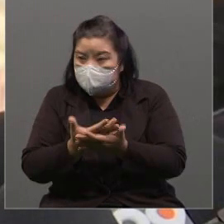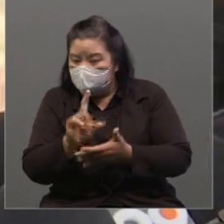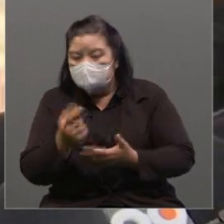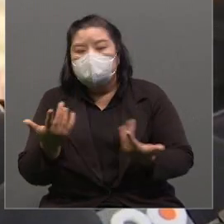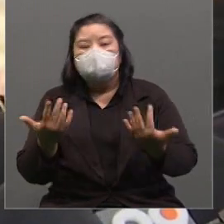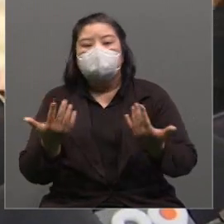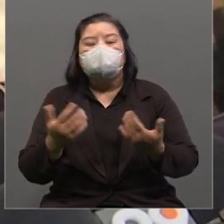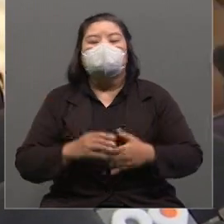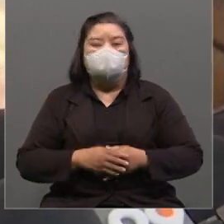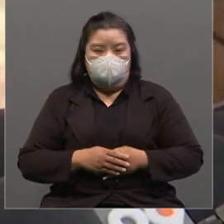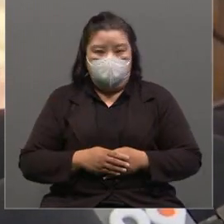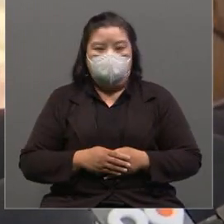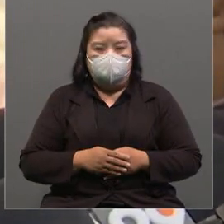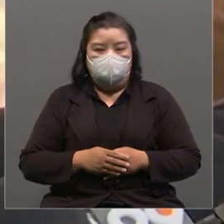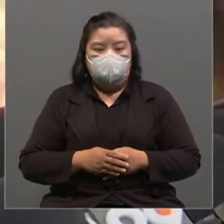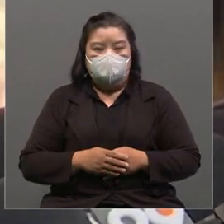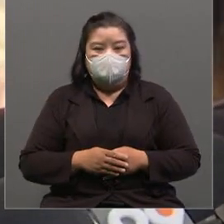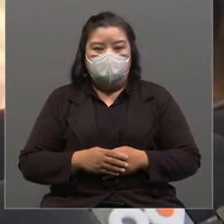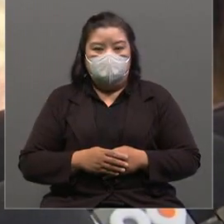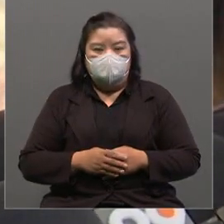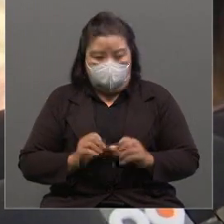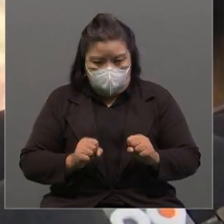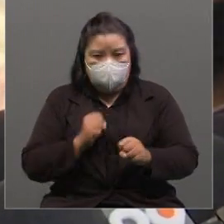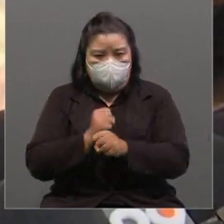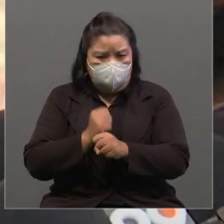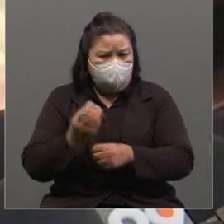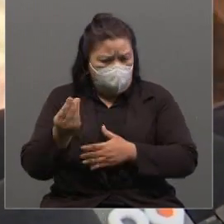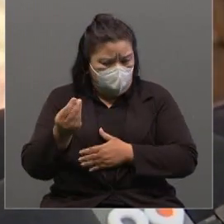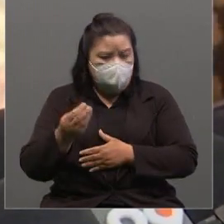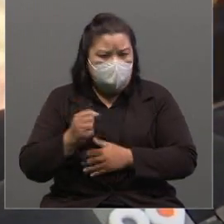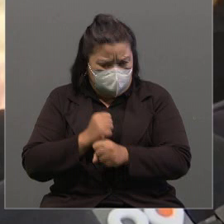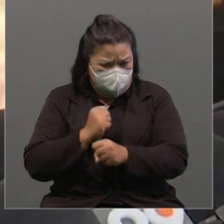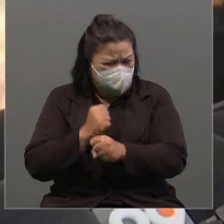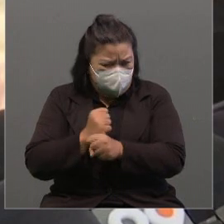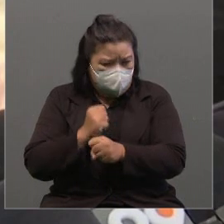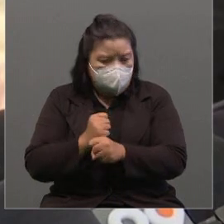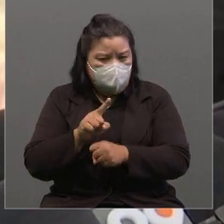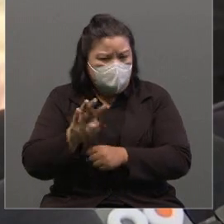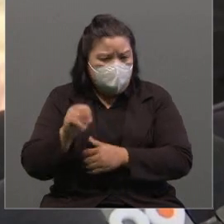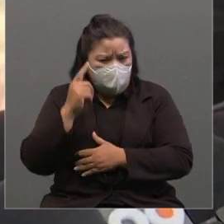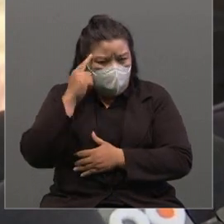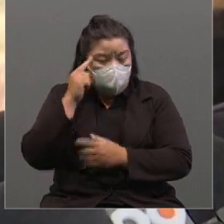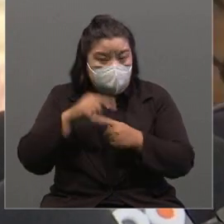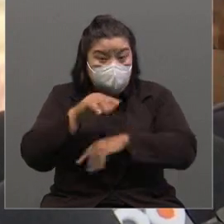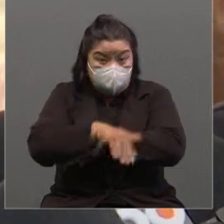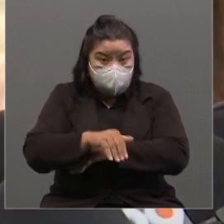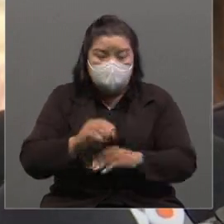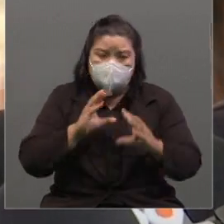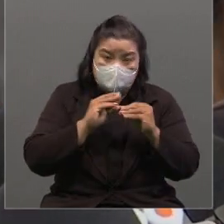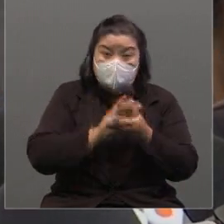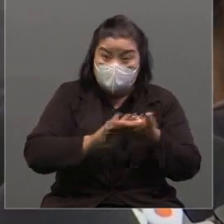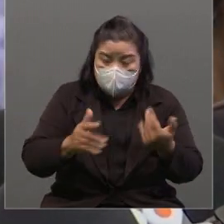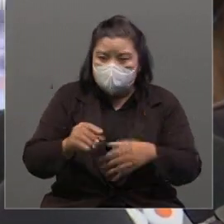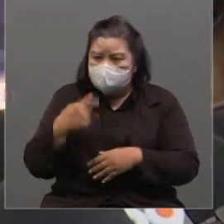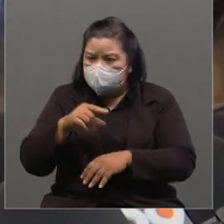คิดว่าจะชัดเจนได้อีกนาน ก็นี่พยายามเร่งอยู่นะเดี๋ยวบ่ายนี้ขอประชุมนิดหนึ่งว่าจะขยายถึงใครบ้างนะ